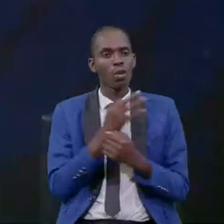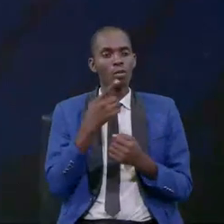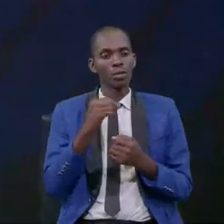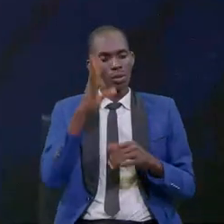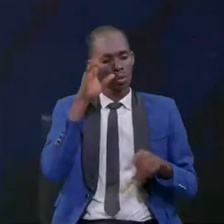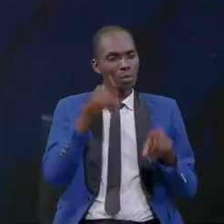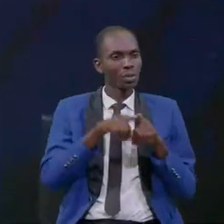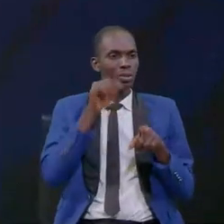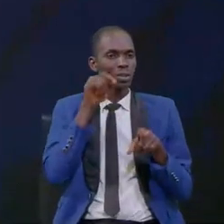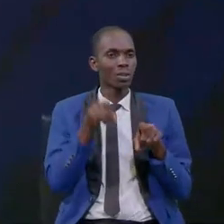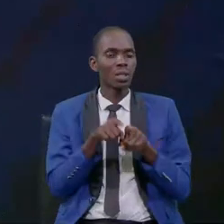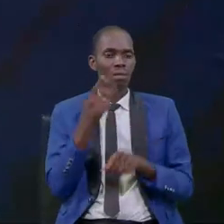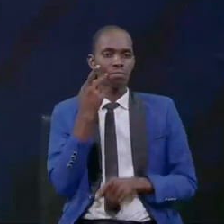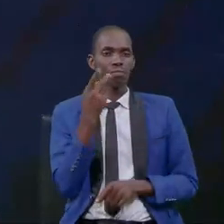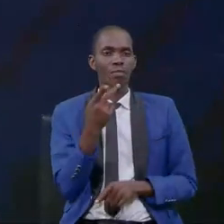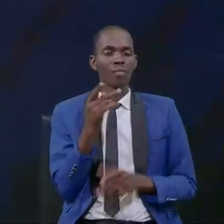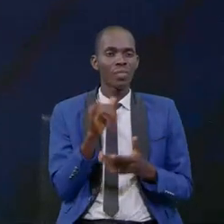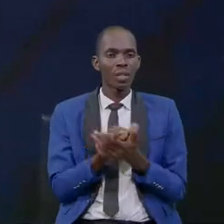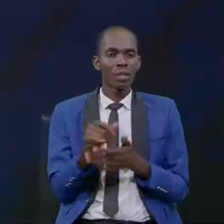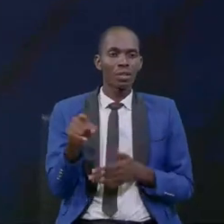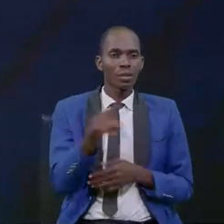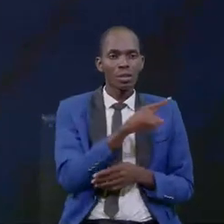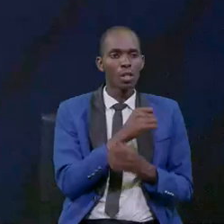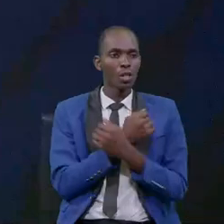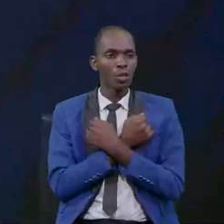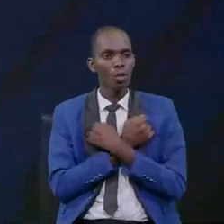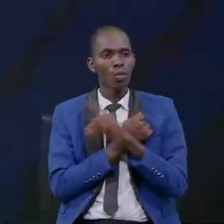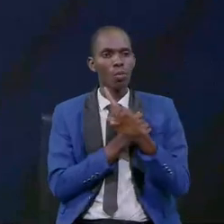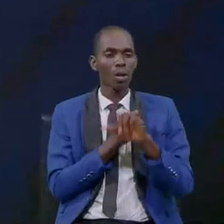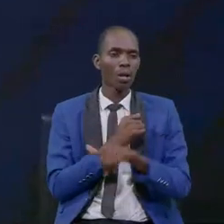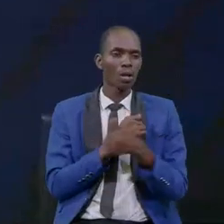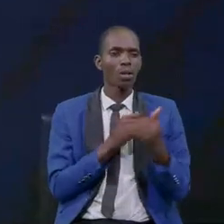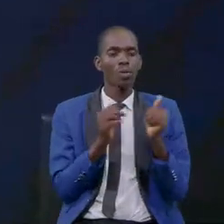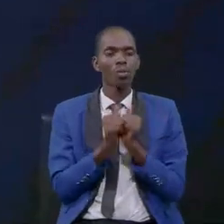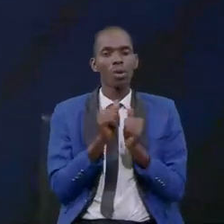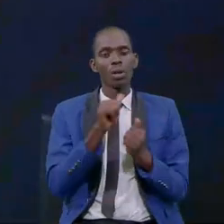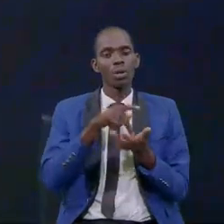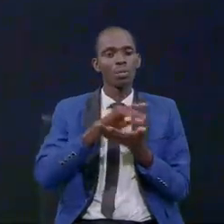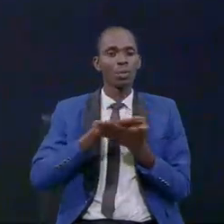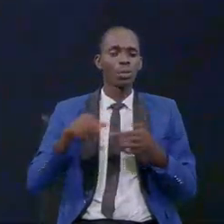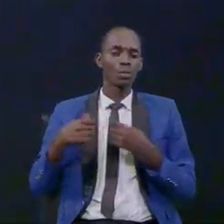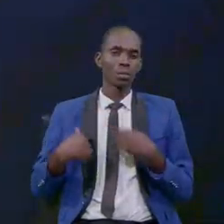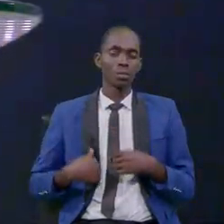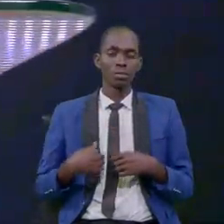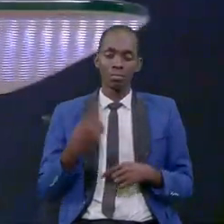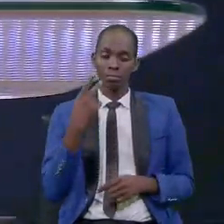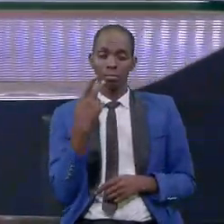aimez-vous ardemment les uns les autres de tout votre cœur.